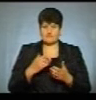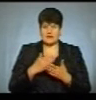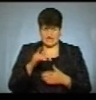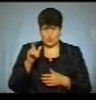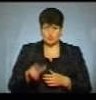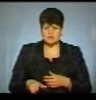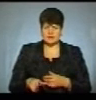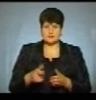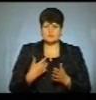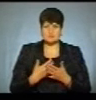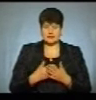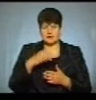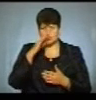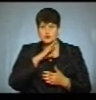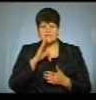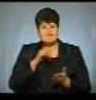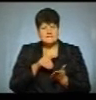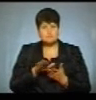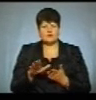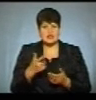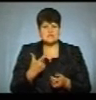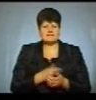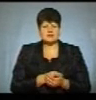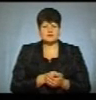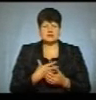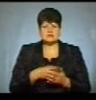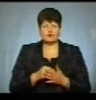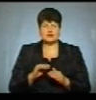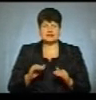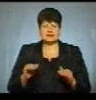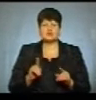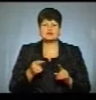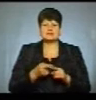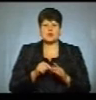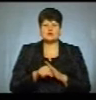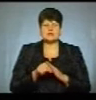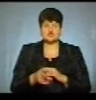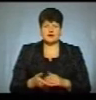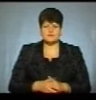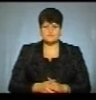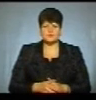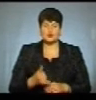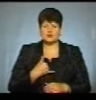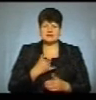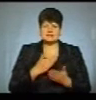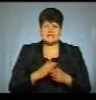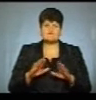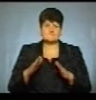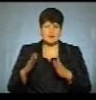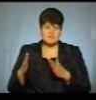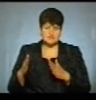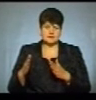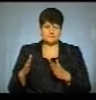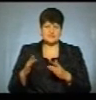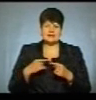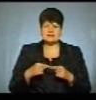людина. А припустимо, якщо батьки відмовляються вакцинувати своїх дітей, що це означає? Так, в нас є такі випадки, що